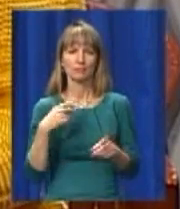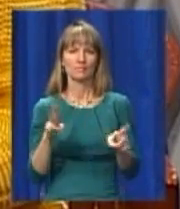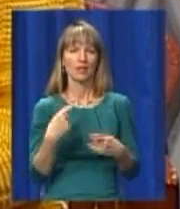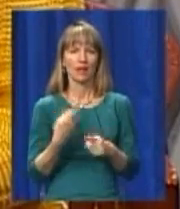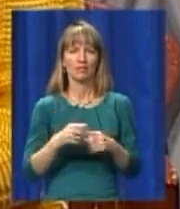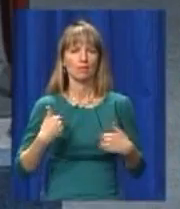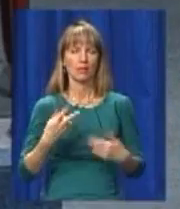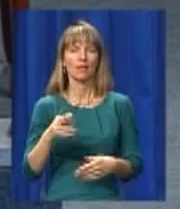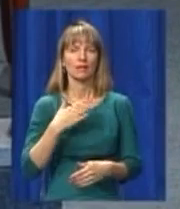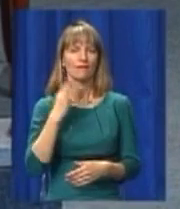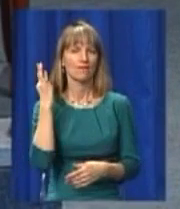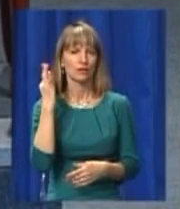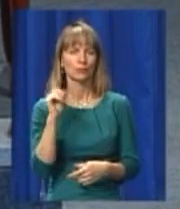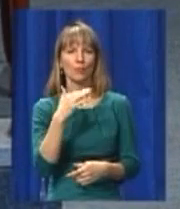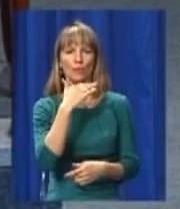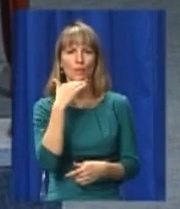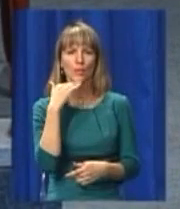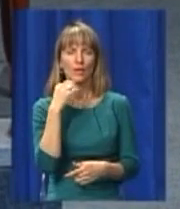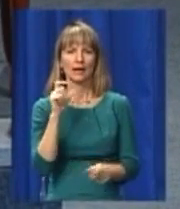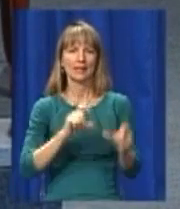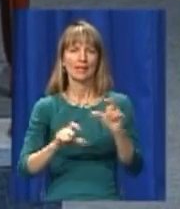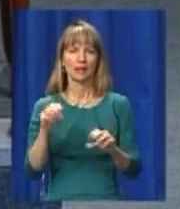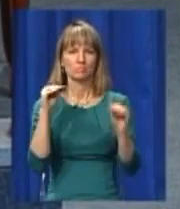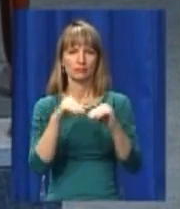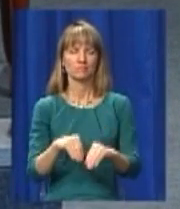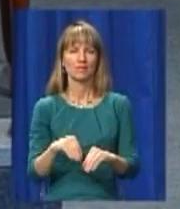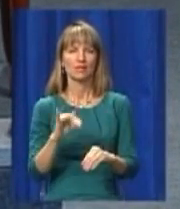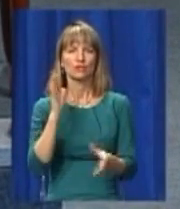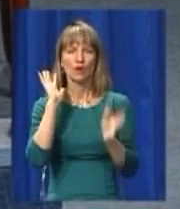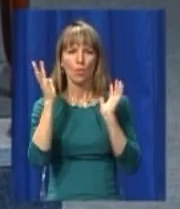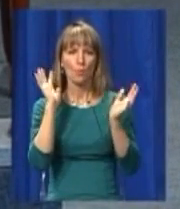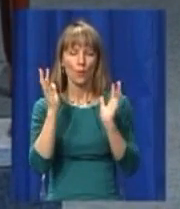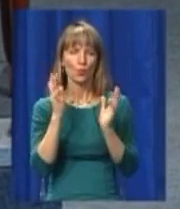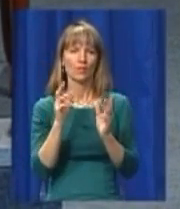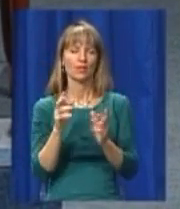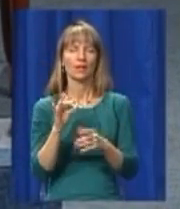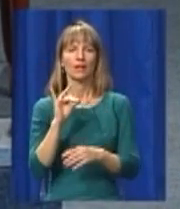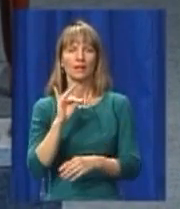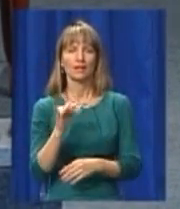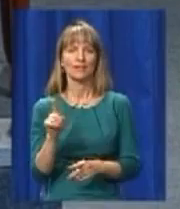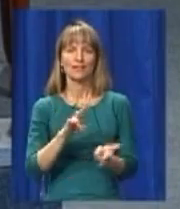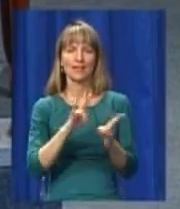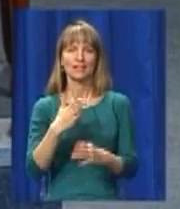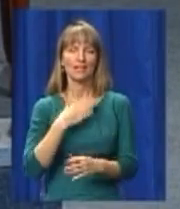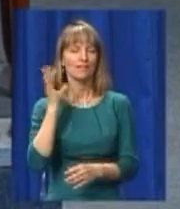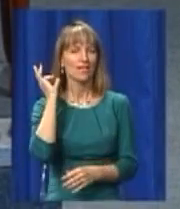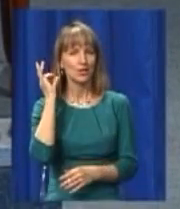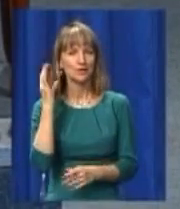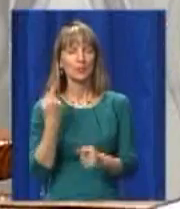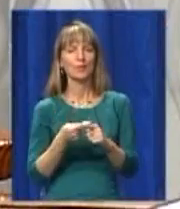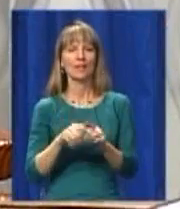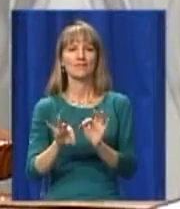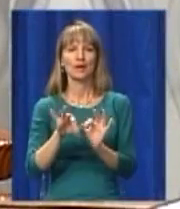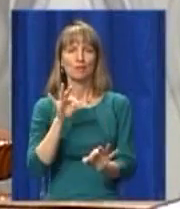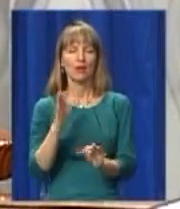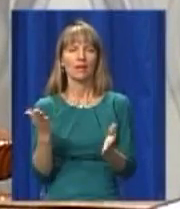корисним для нашого волосся, оскільки дуже багато зараз хімікатів роблять, і шампуні, і загалом, що шкодить нашому волосю. Тож,